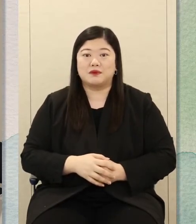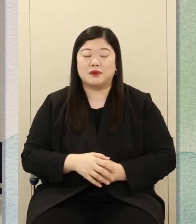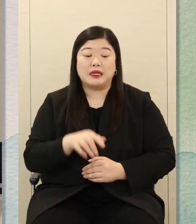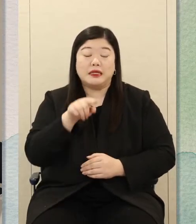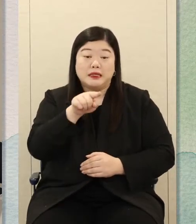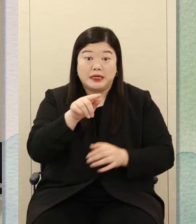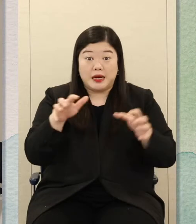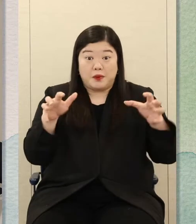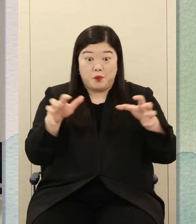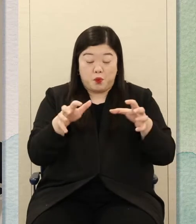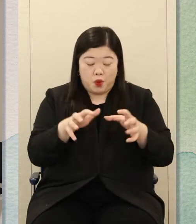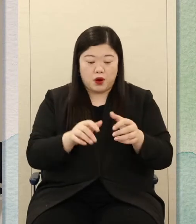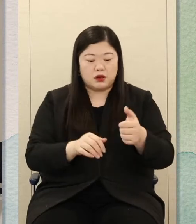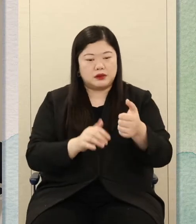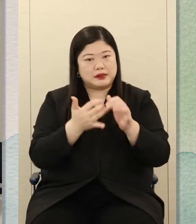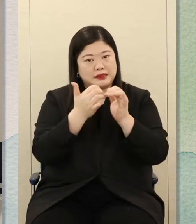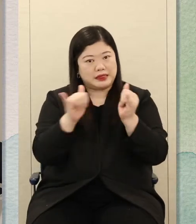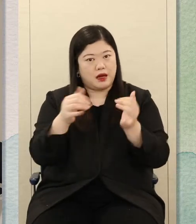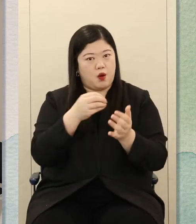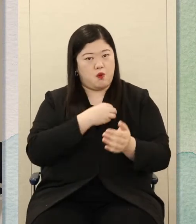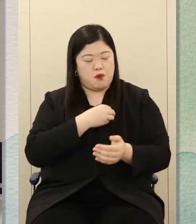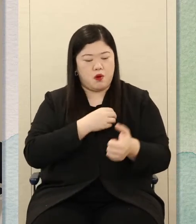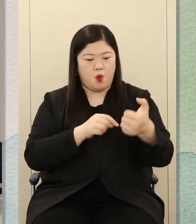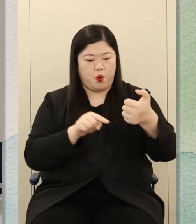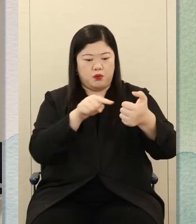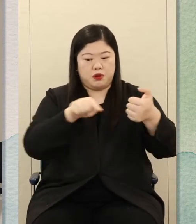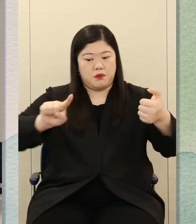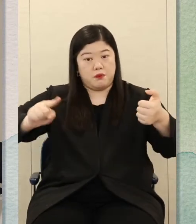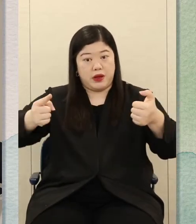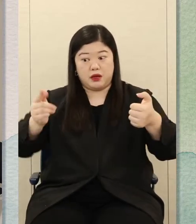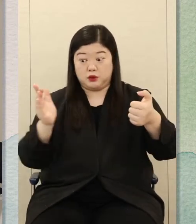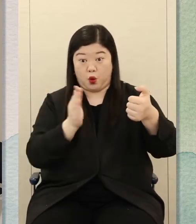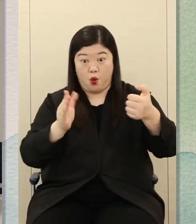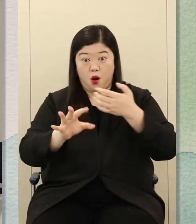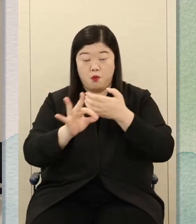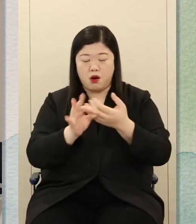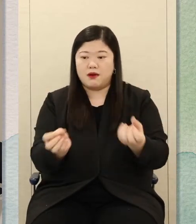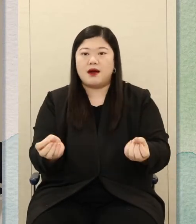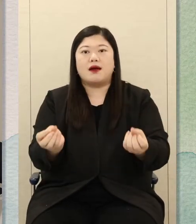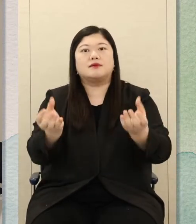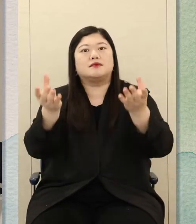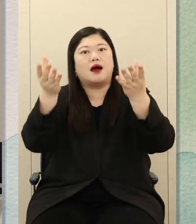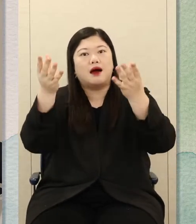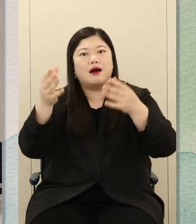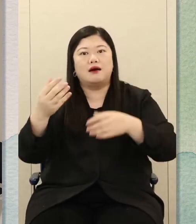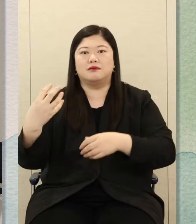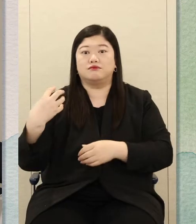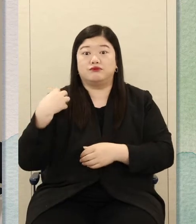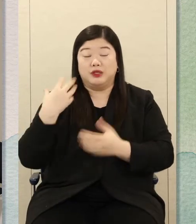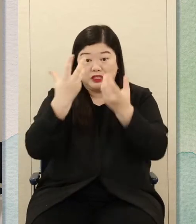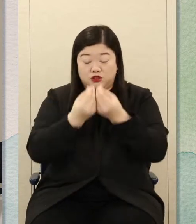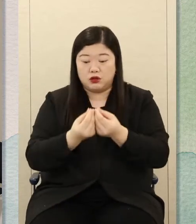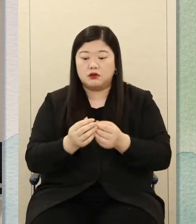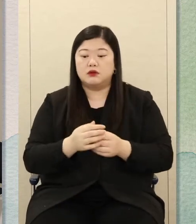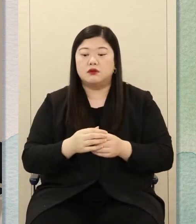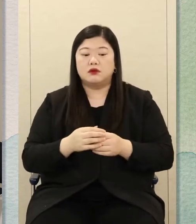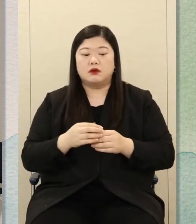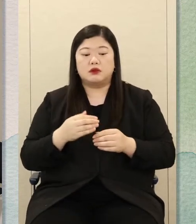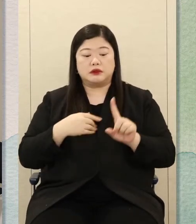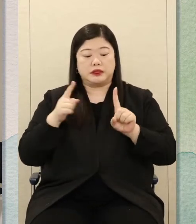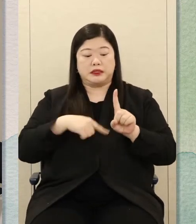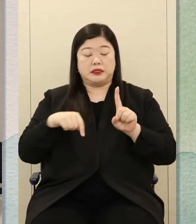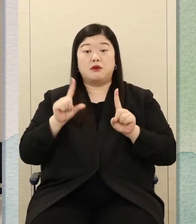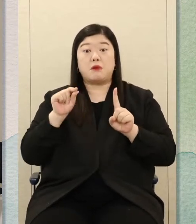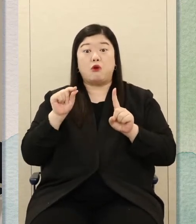점이 있습니다. 자기가 스스로 행사를 만들어낼 수 있어요. 그러니까 한 10,000원씩만 내면 100명이면 100만